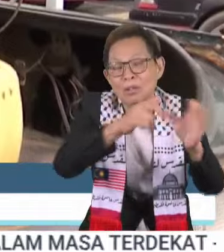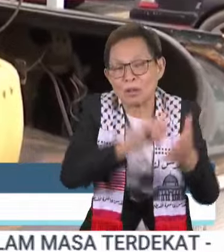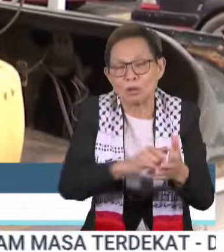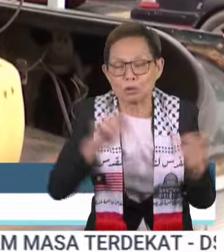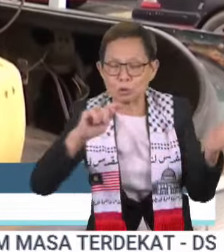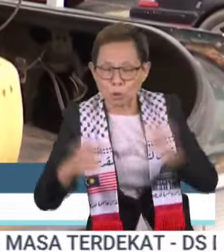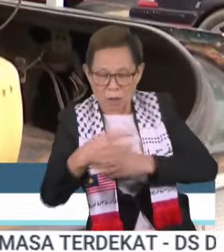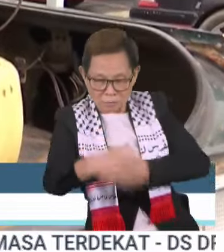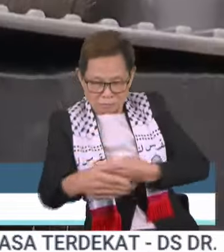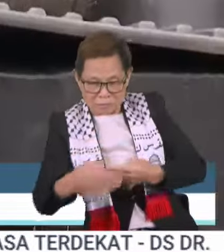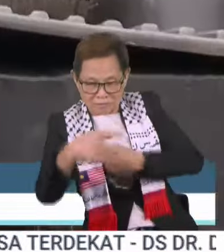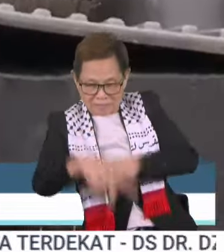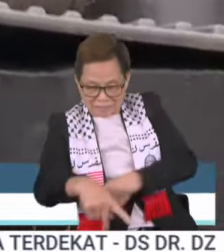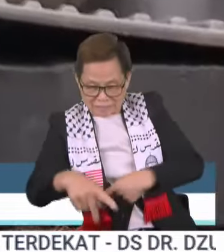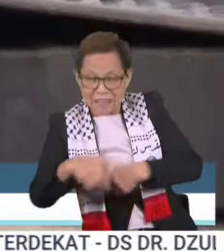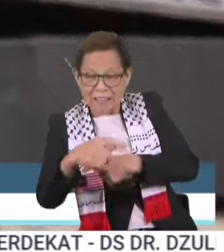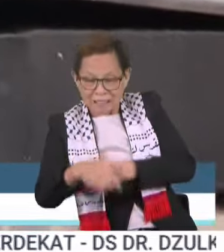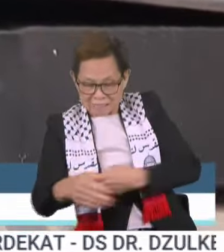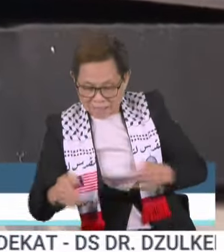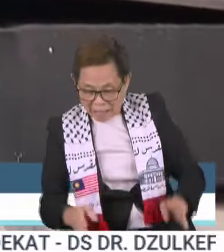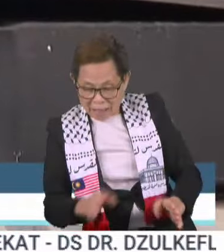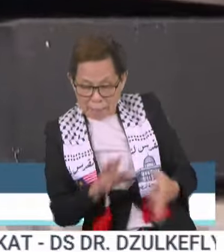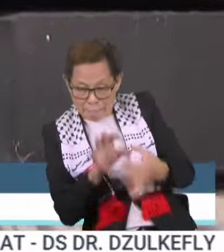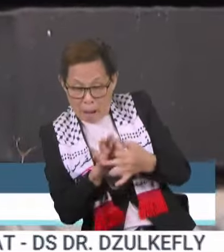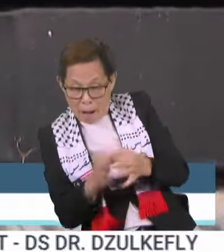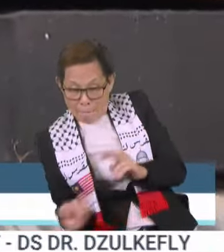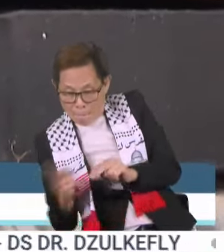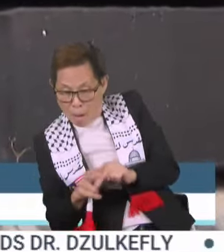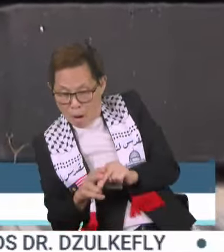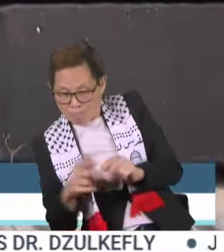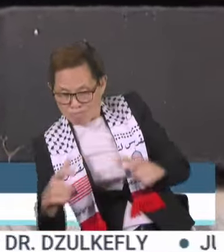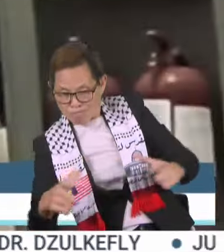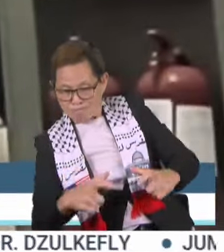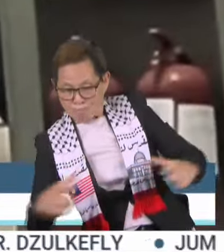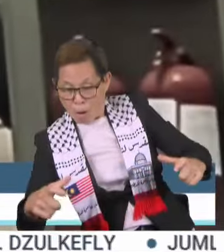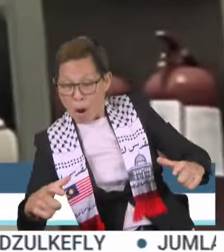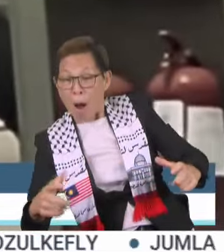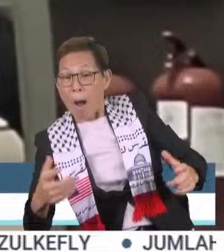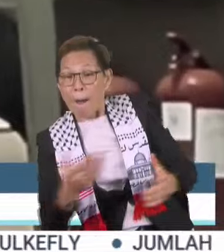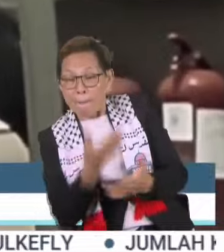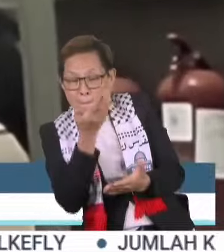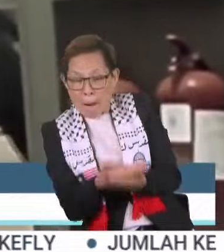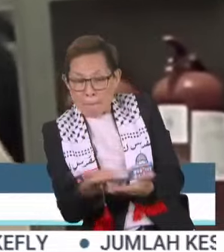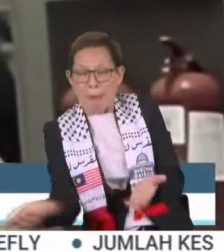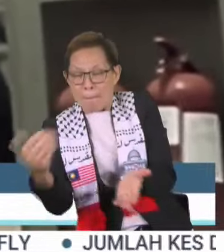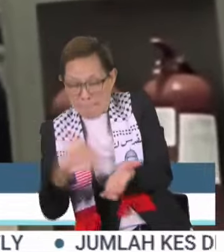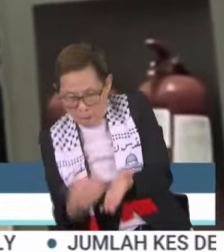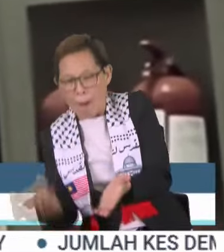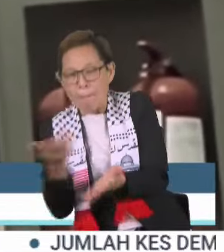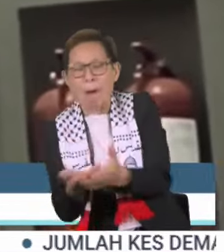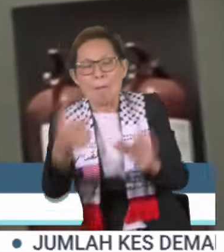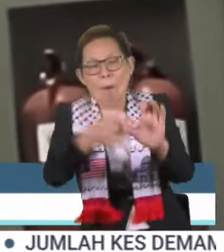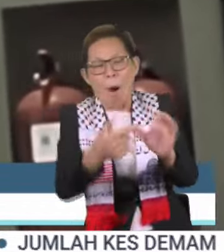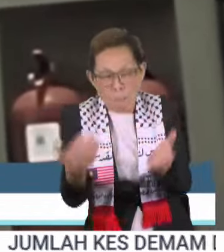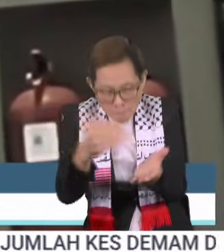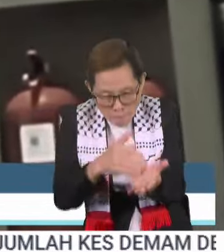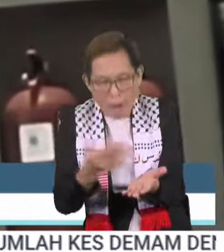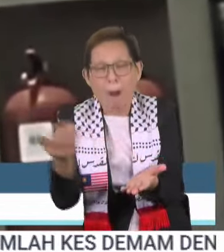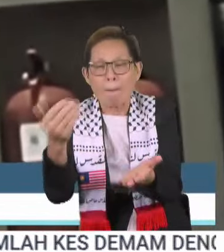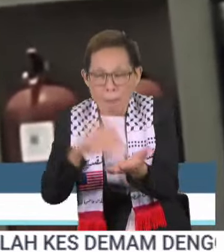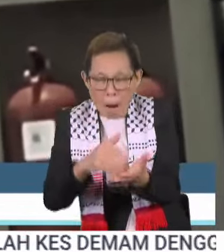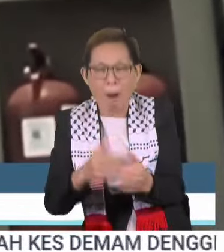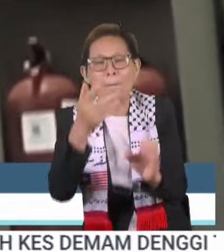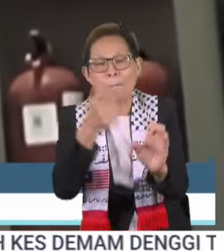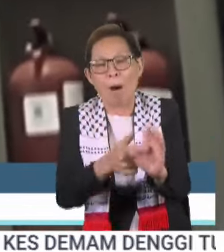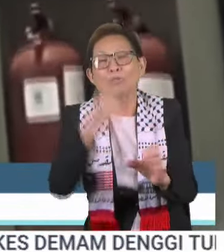tangki minyak kenderaan, pasang tangki minyak tambahan, pembelian secara berulang, semuanya